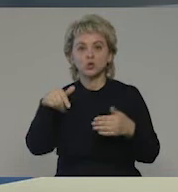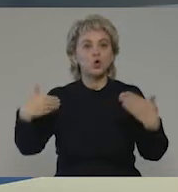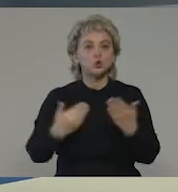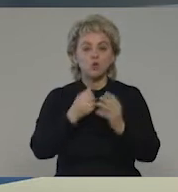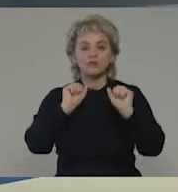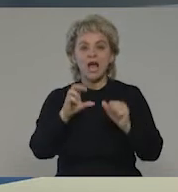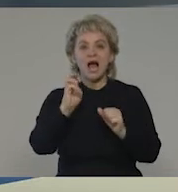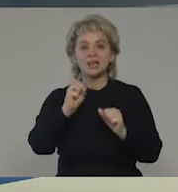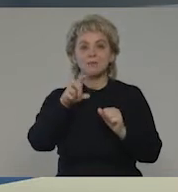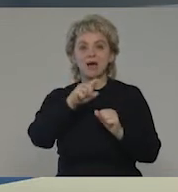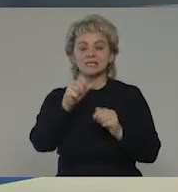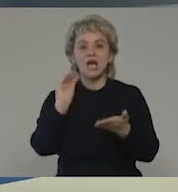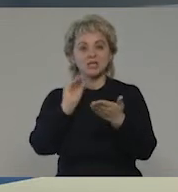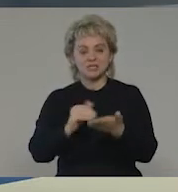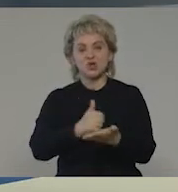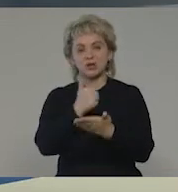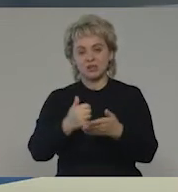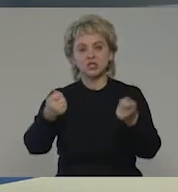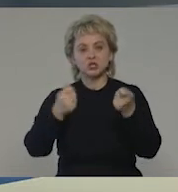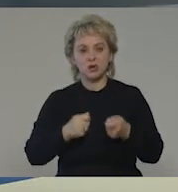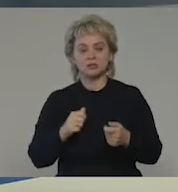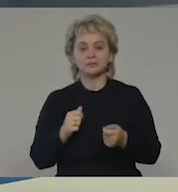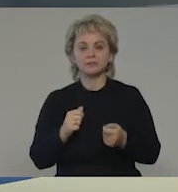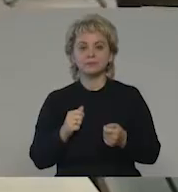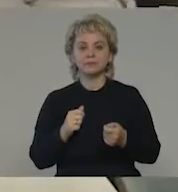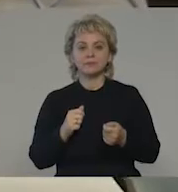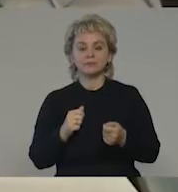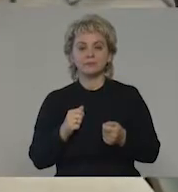Новые возможности «Алмаза» оценил градоначальник.